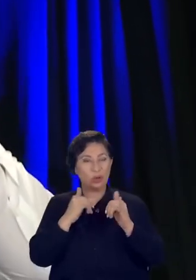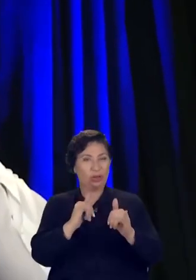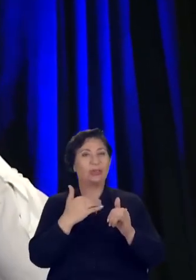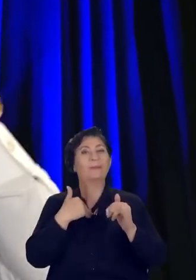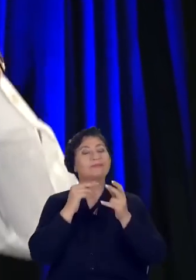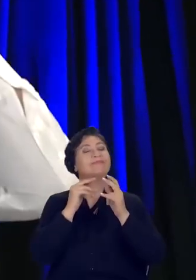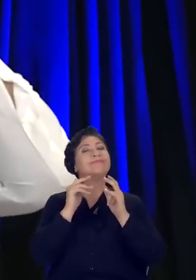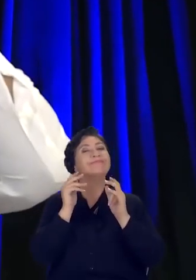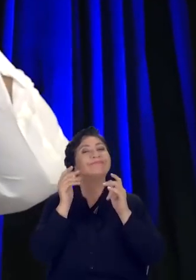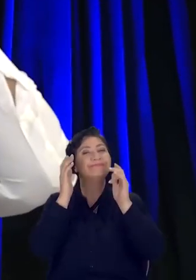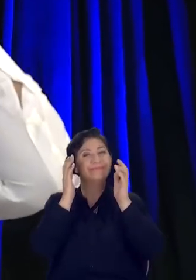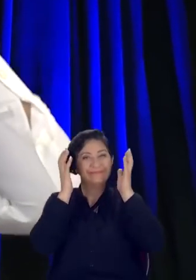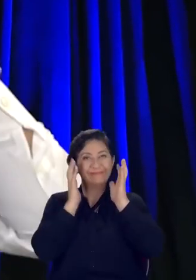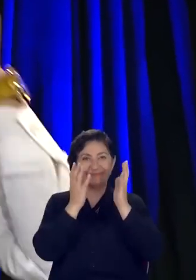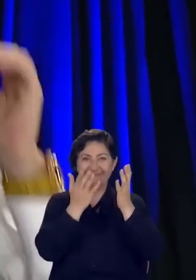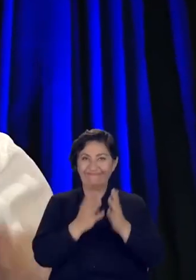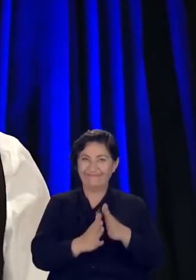oynayacağım.